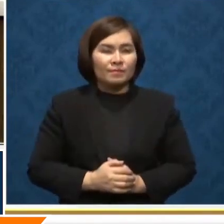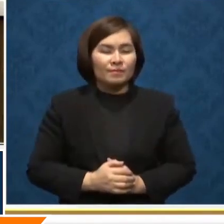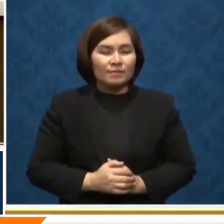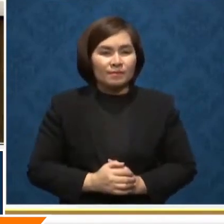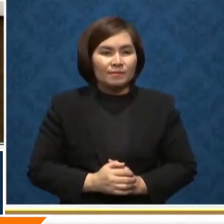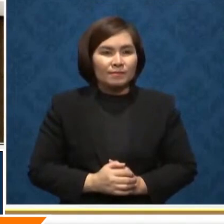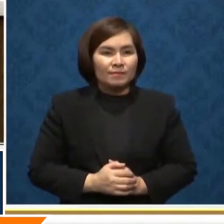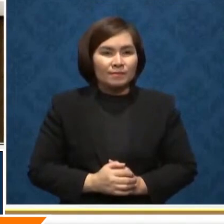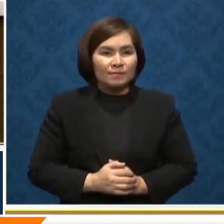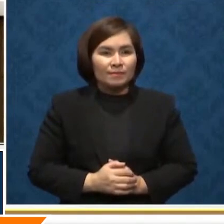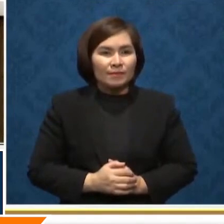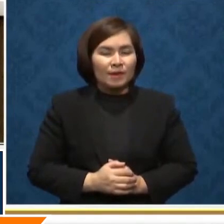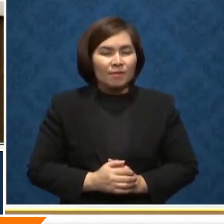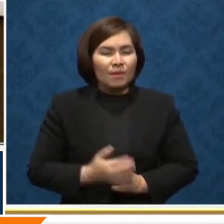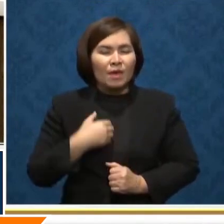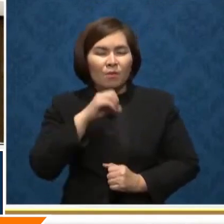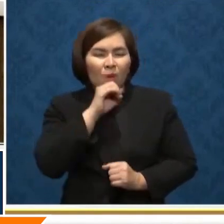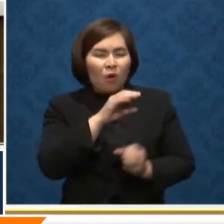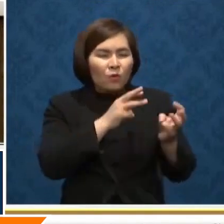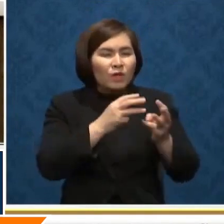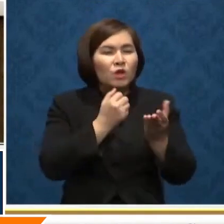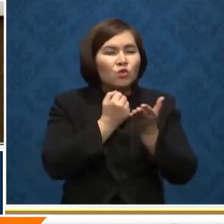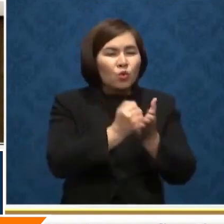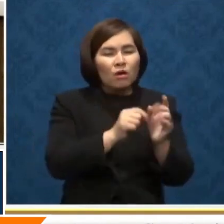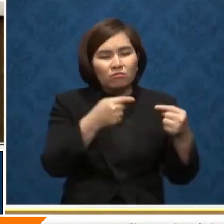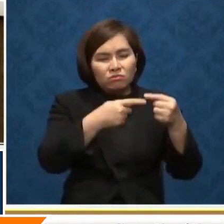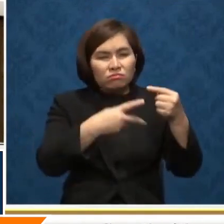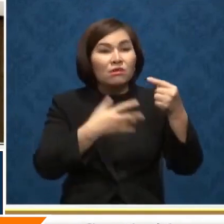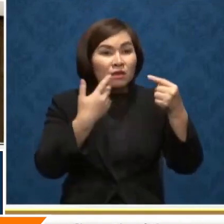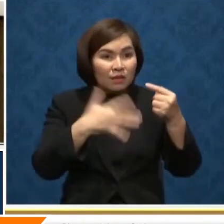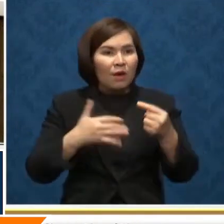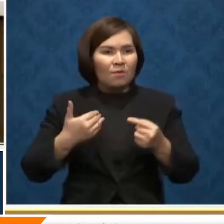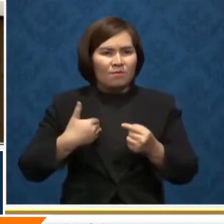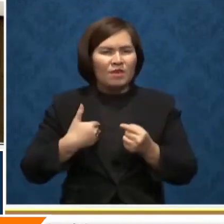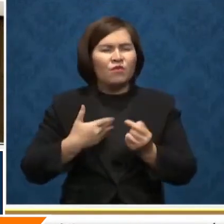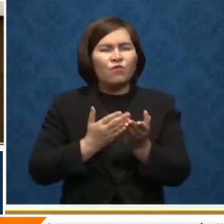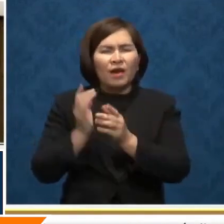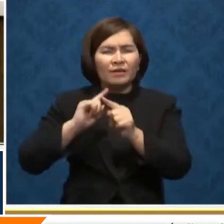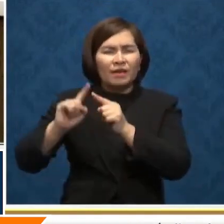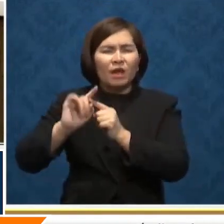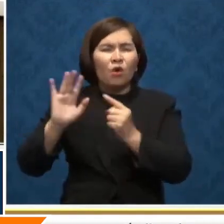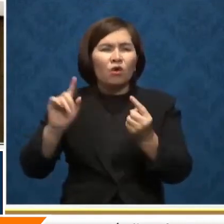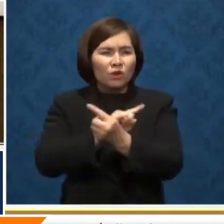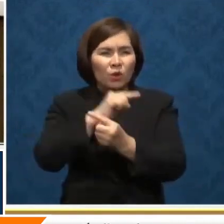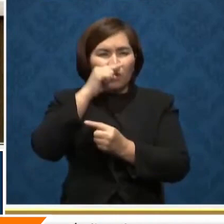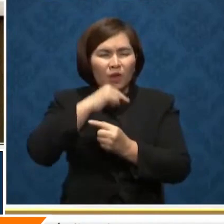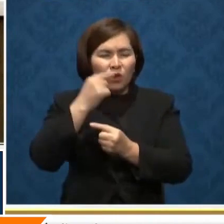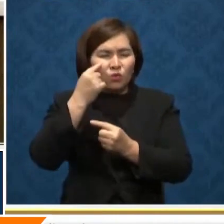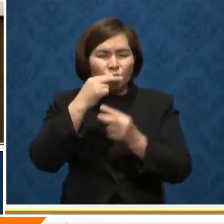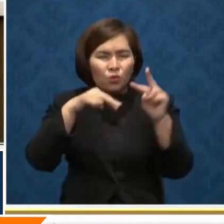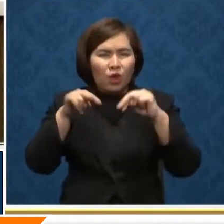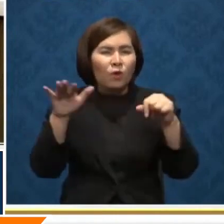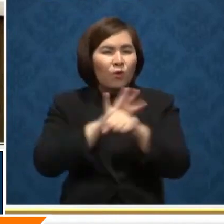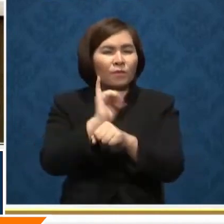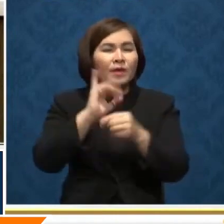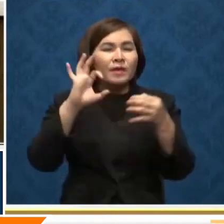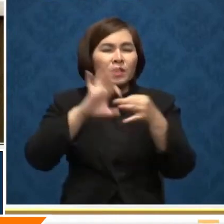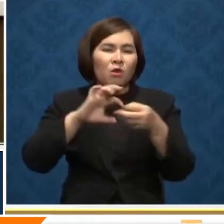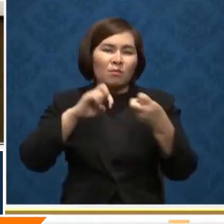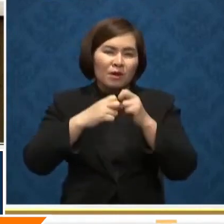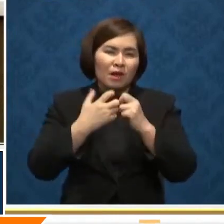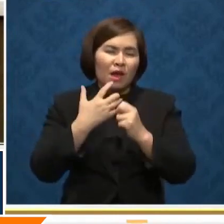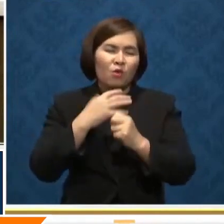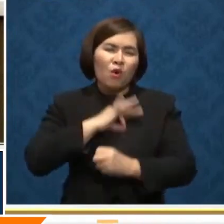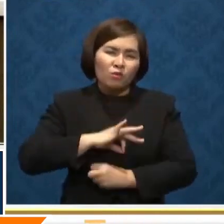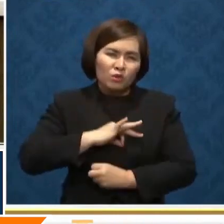ายังมีอีกส่วนนึงที่หลายหน่วยงานหลายฝ่ายหรือว่าสังคมไทยยังมองข้ามไปนั่นก็คือเรื่องของสุขภาพจิตยังไม่ได้มี